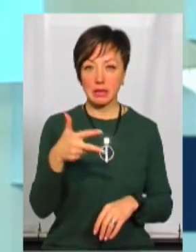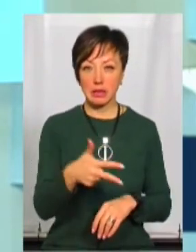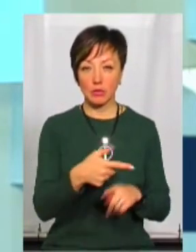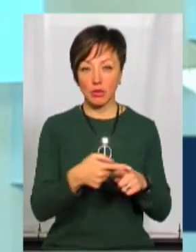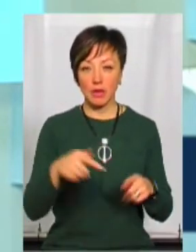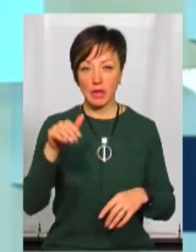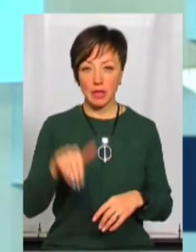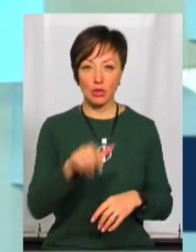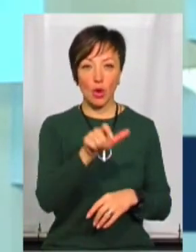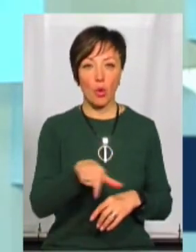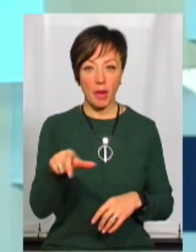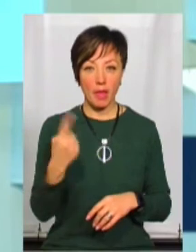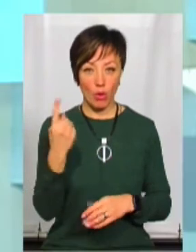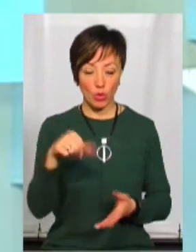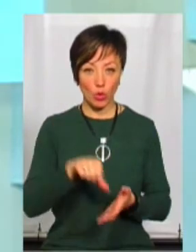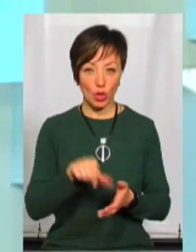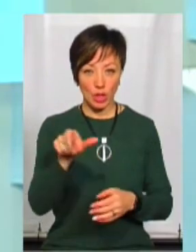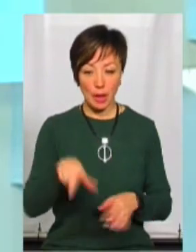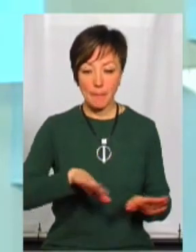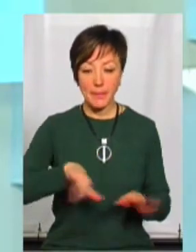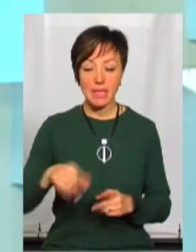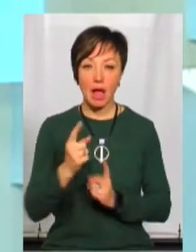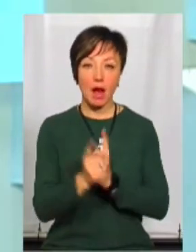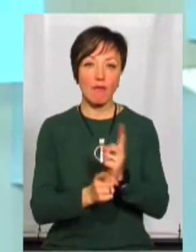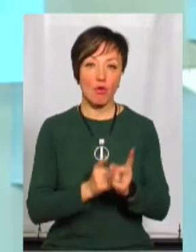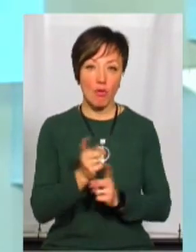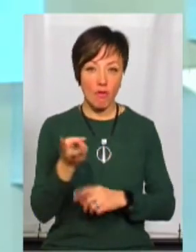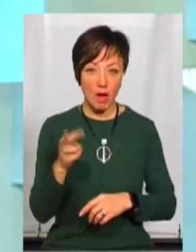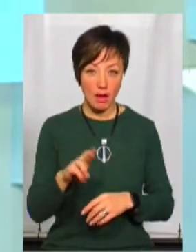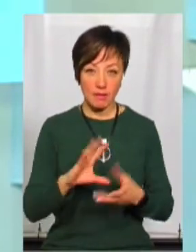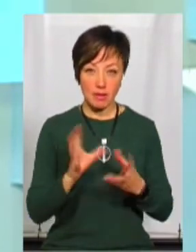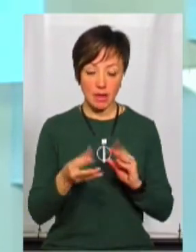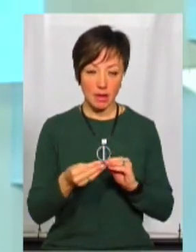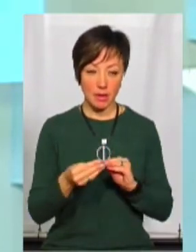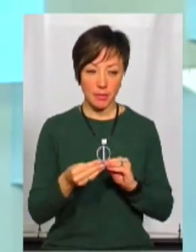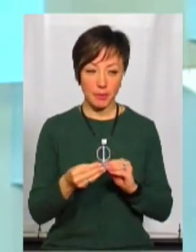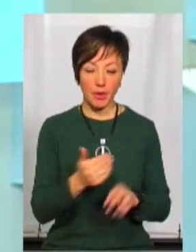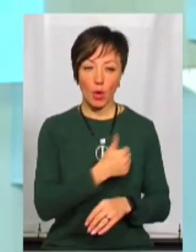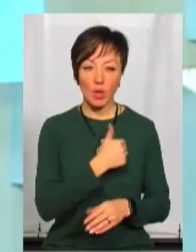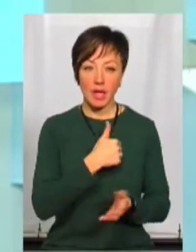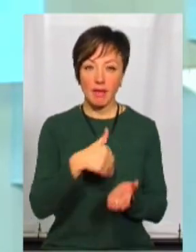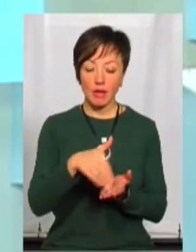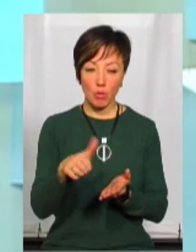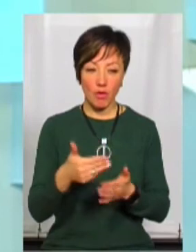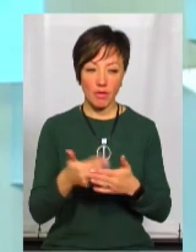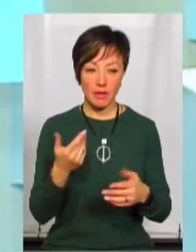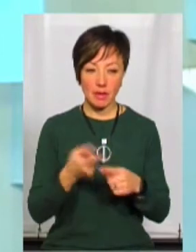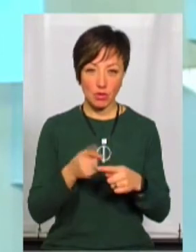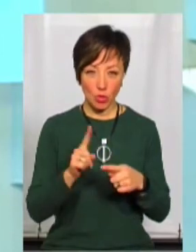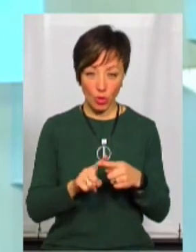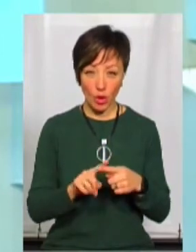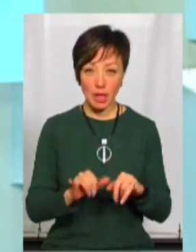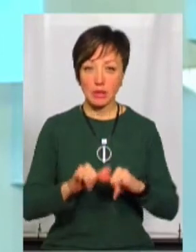3-3,5 тисячі громадян на одного дільничного. Після реформування, взагалі, хотіли відмовитись від цього інституту